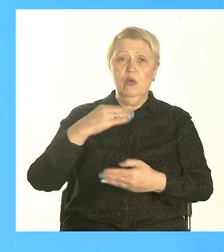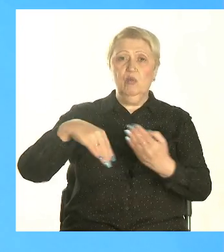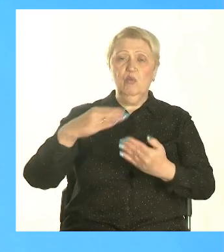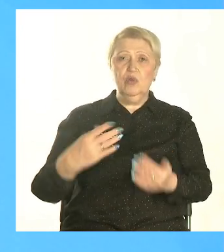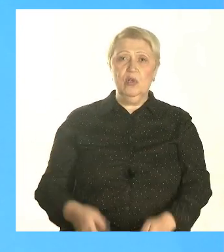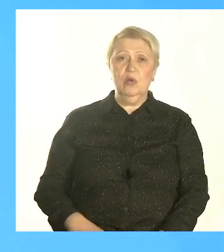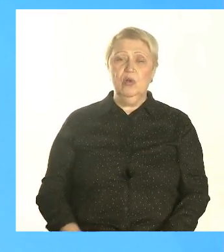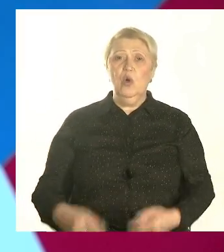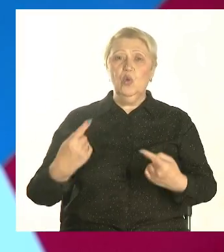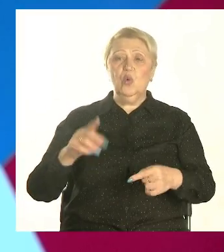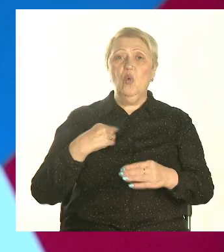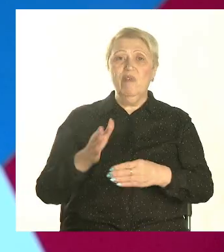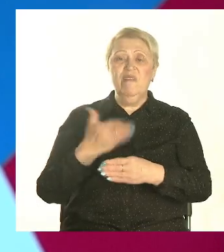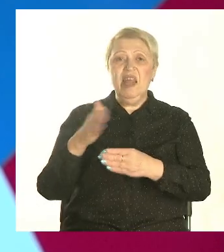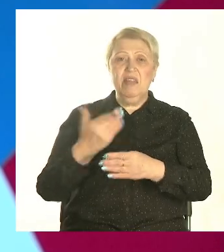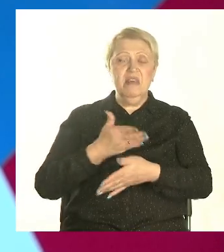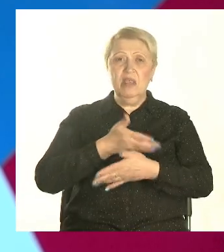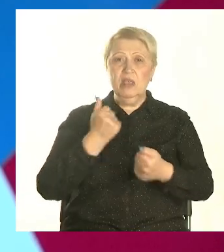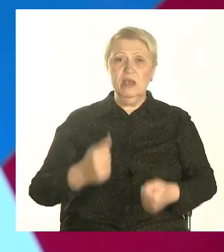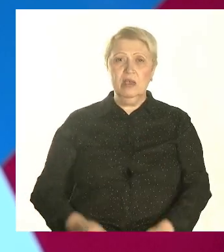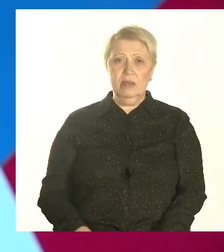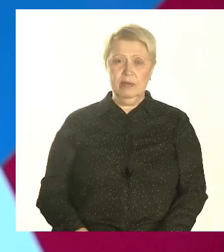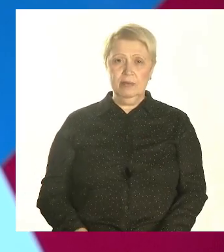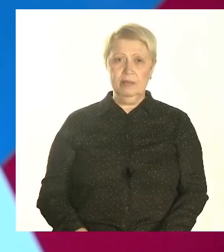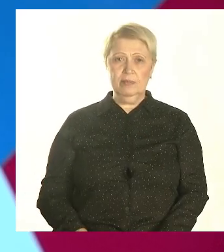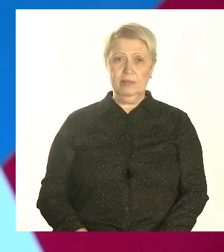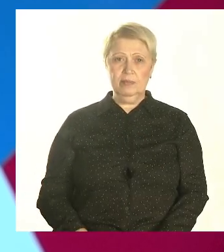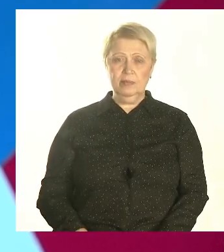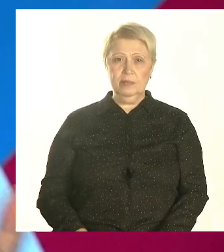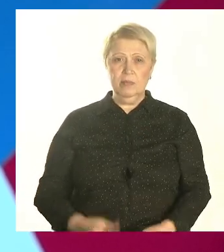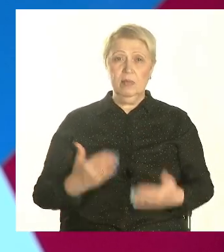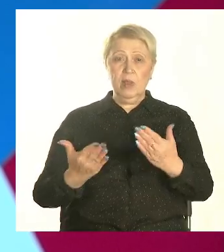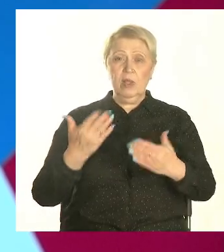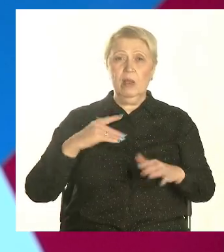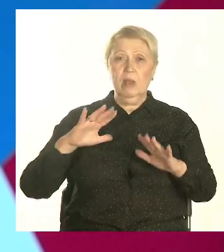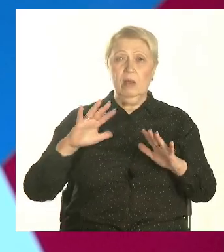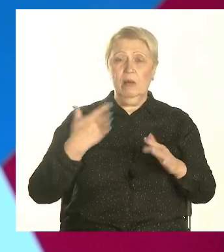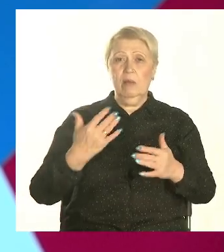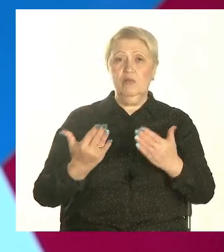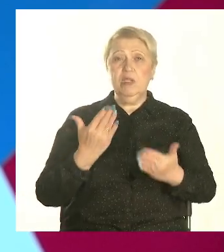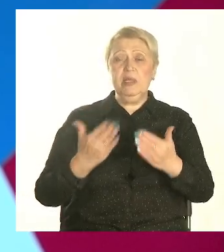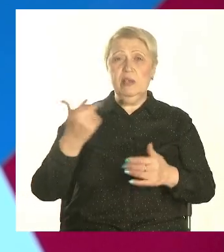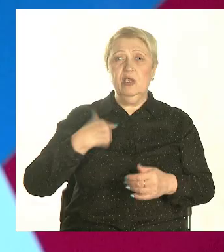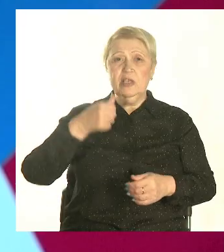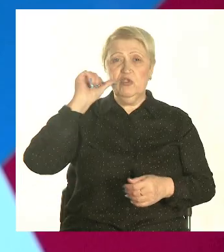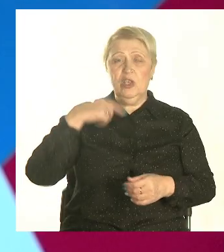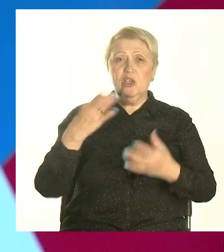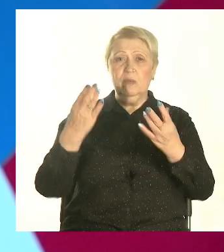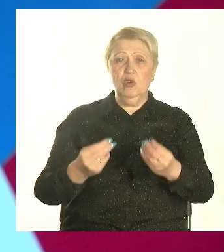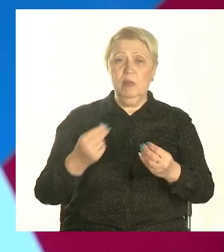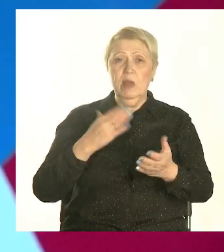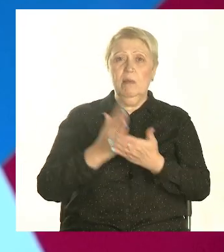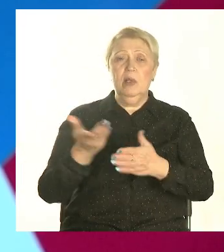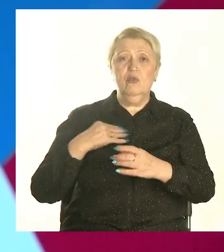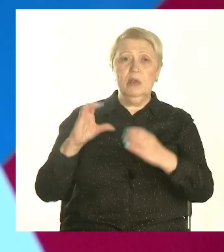но... Смотрите, если, я просто немножко сейчас математики не понимаю, если у нас по сравнению со вчерашним днем сегодня вышло 80 машин,